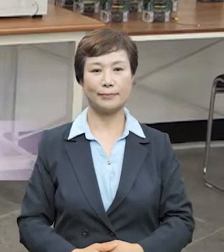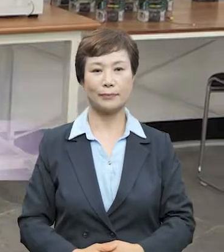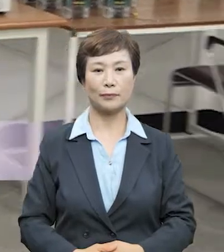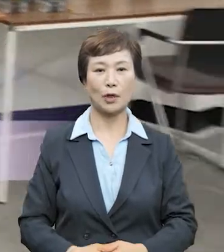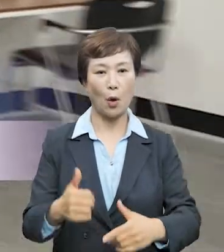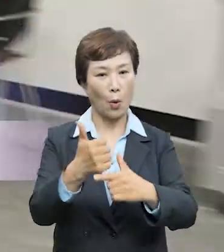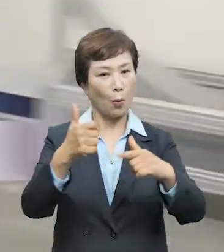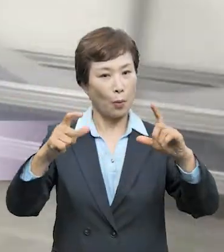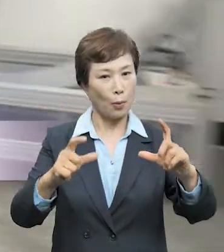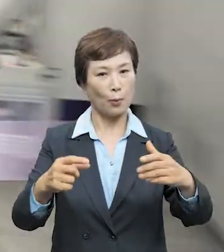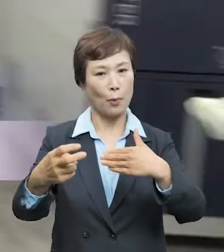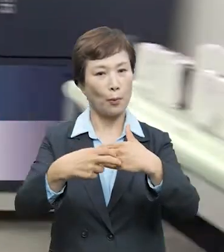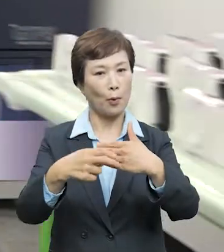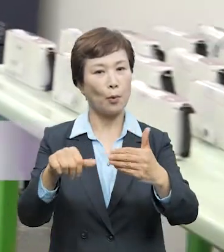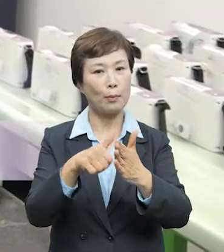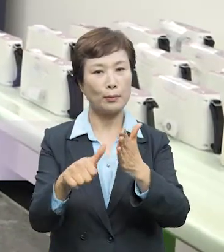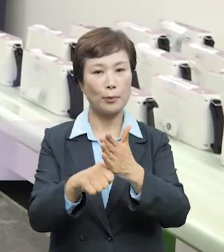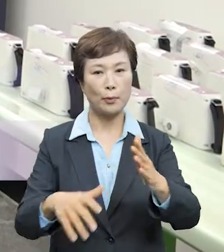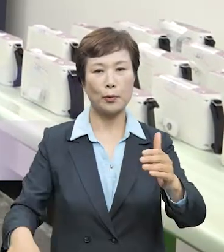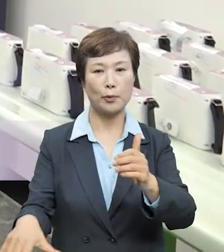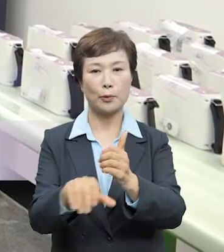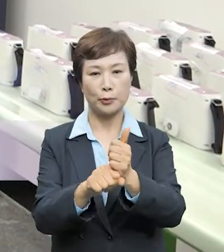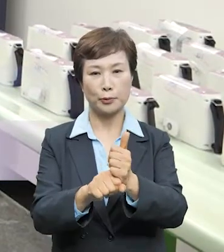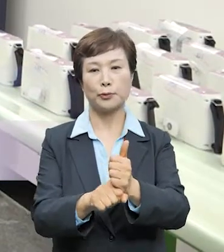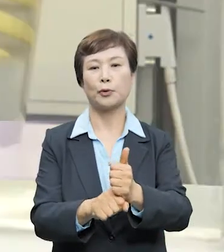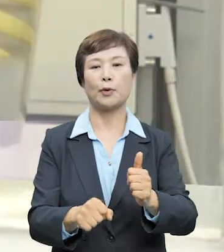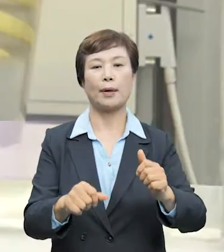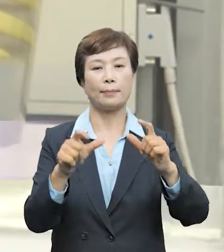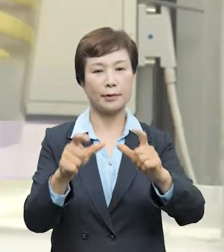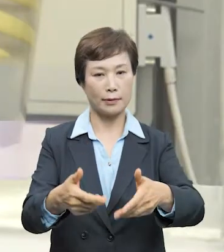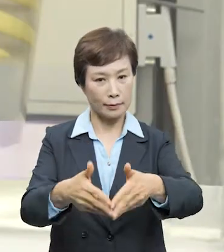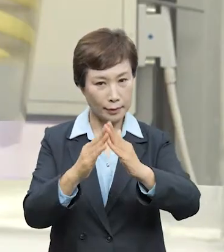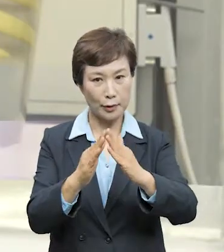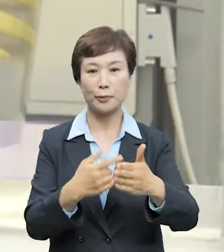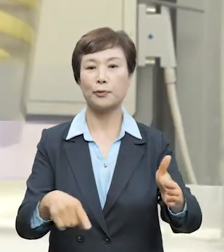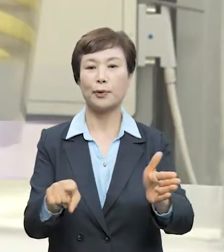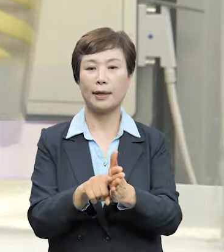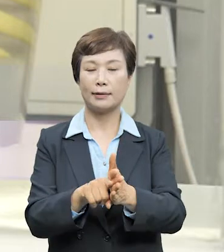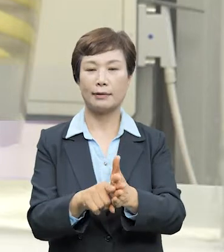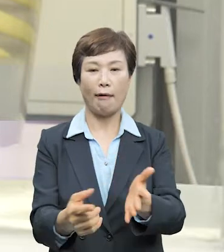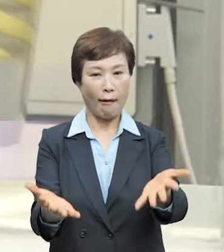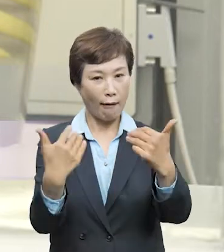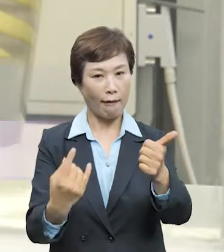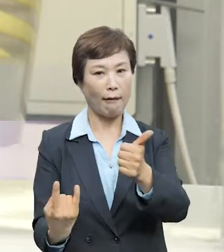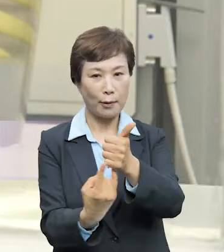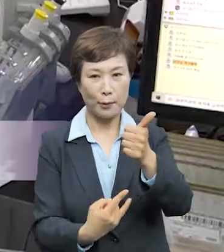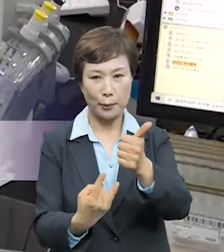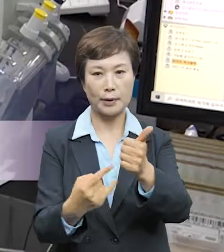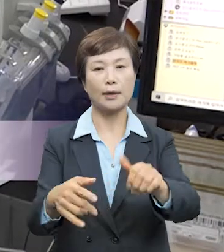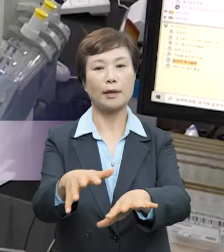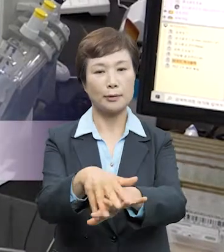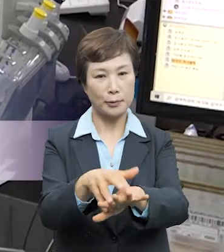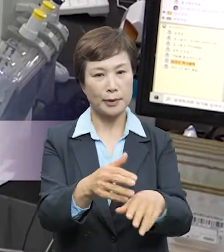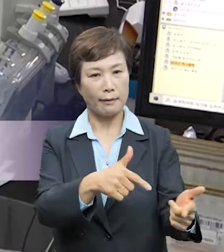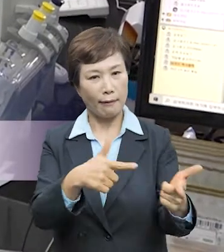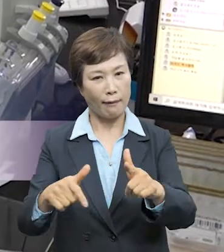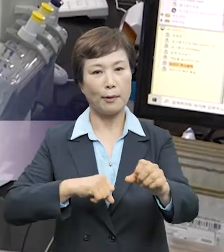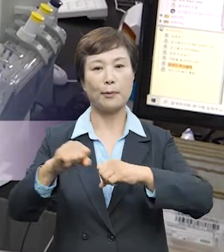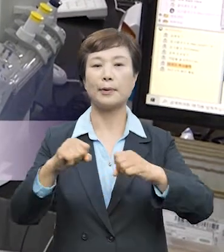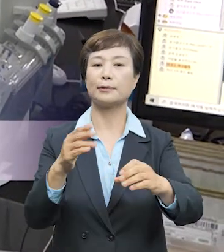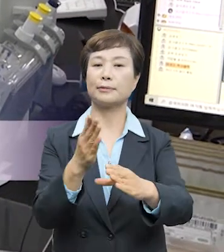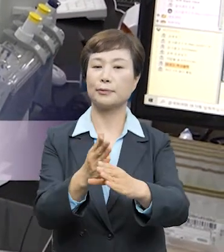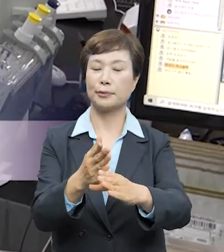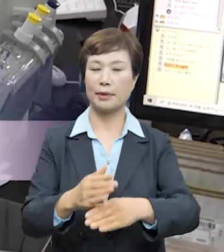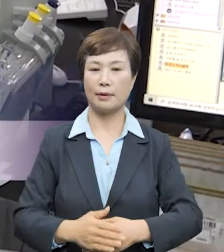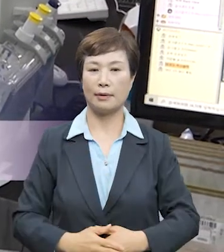또 호남권 거점에 광주 첨단 의료 복합단지가 조성될 수 있도록 유치위원회 구성 등 다양한 활동을